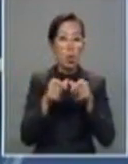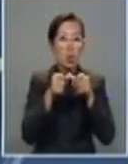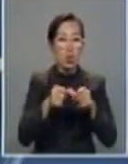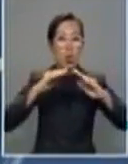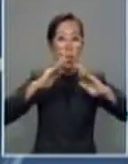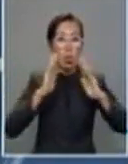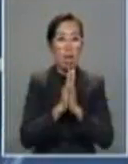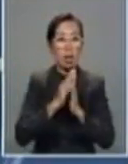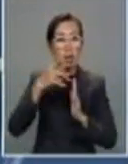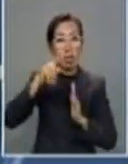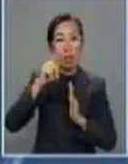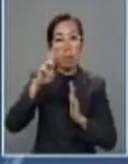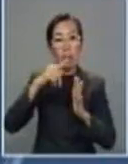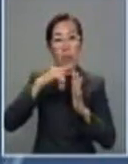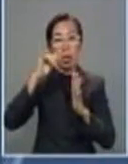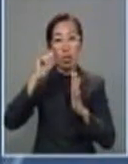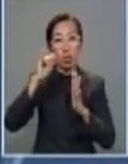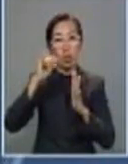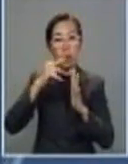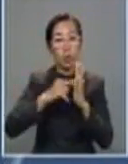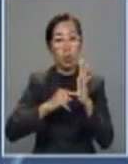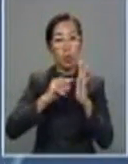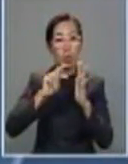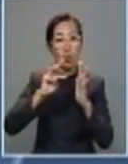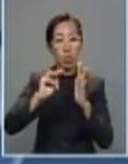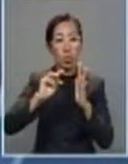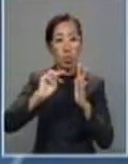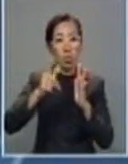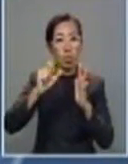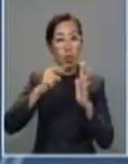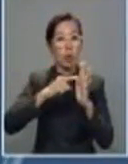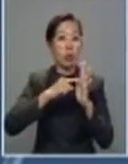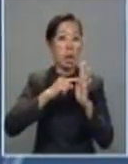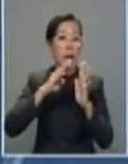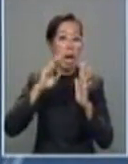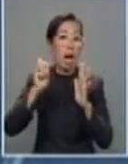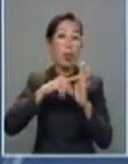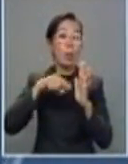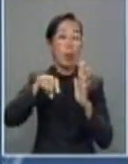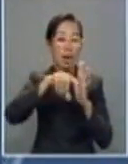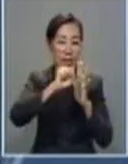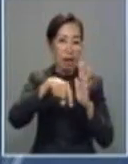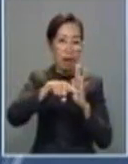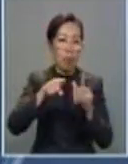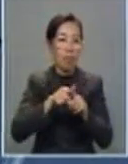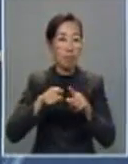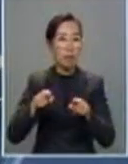นะเนี่ยอยู่แถวสะพานพุทธเนี่ยนะครับวัดของท่านเจ้าคุณหลวงตาแพรเยื่อไม้นะสมัยก่อนนะครับท่านเป็นเขียน